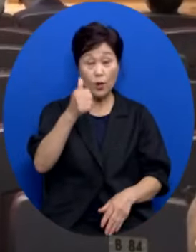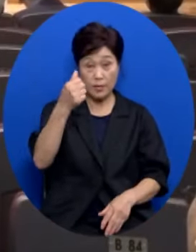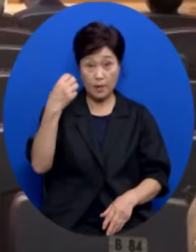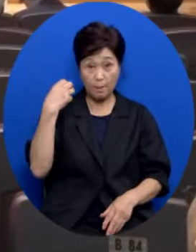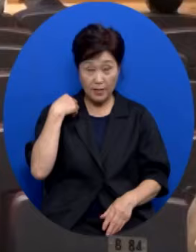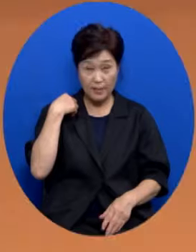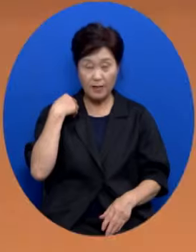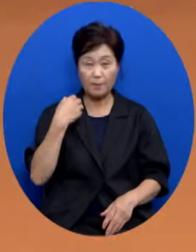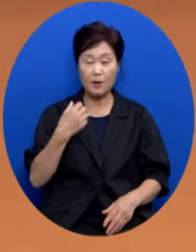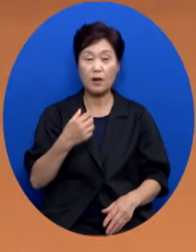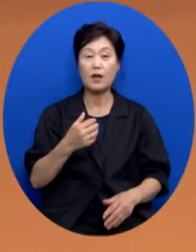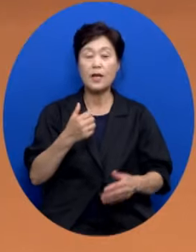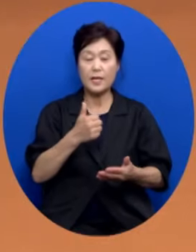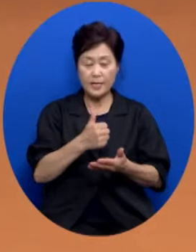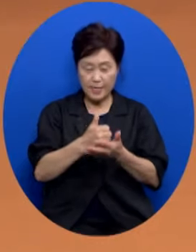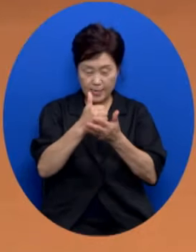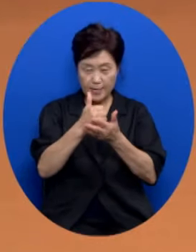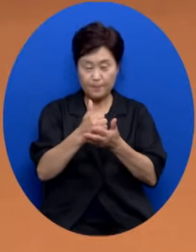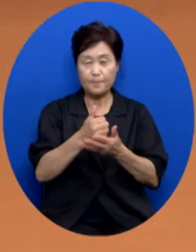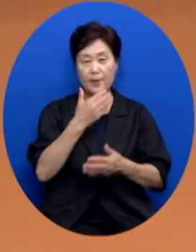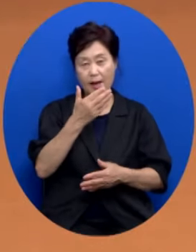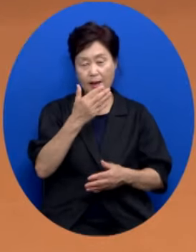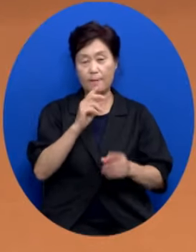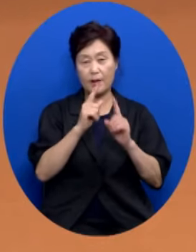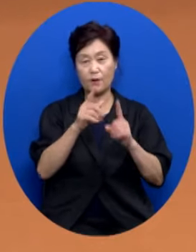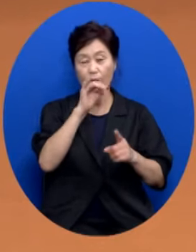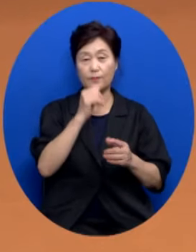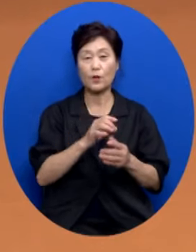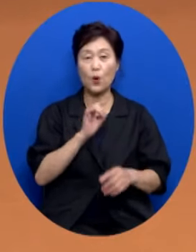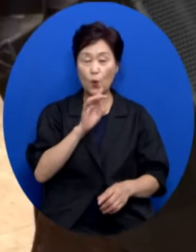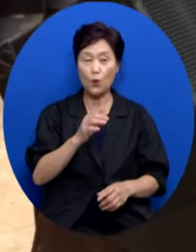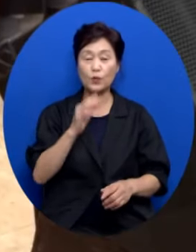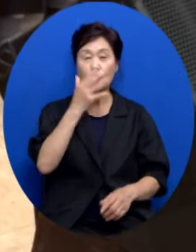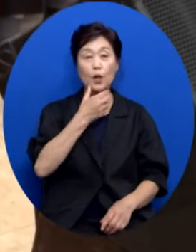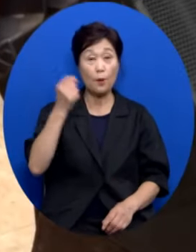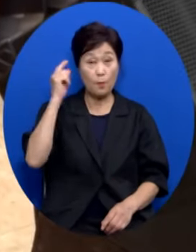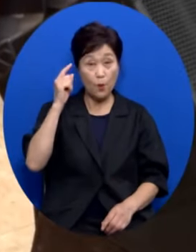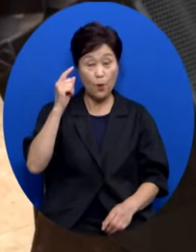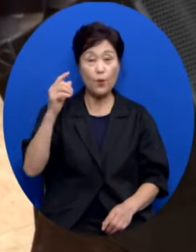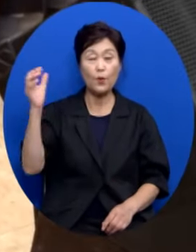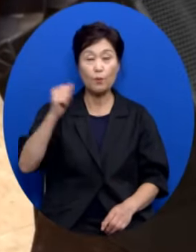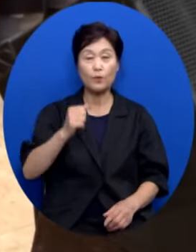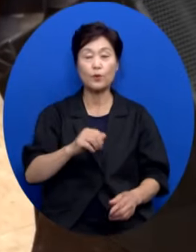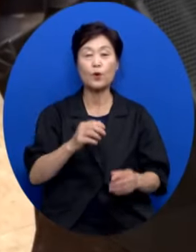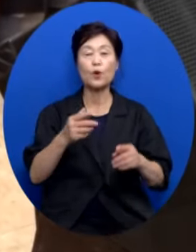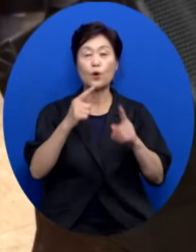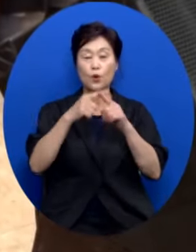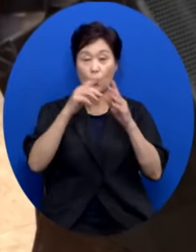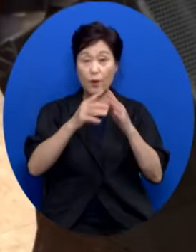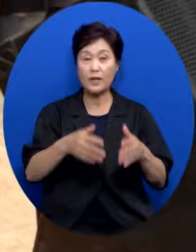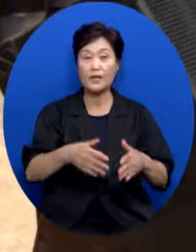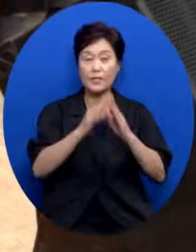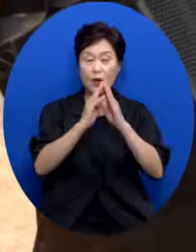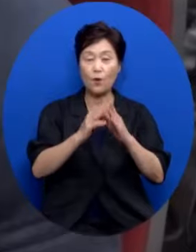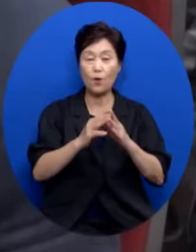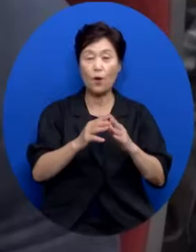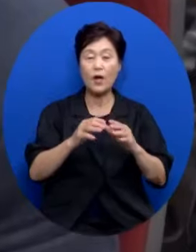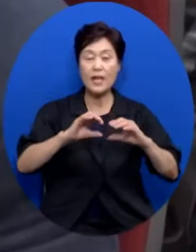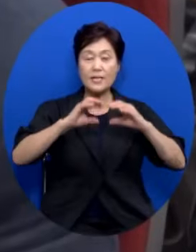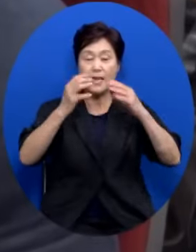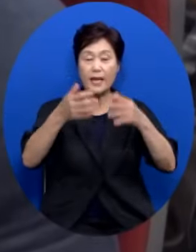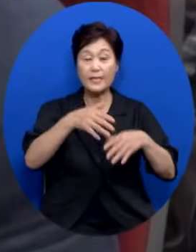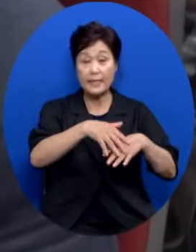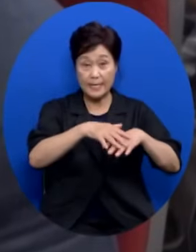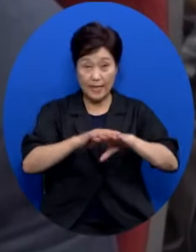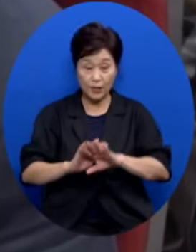총회장을 하고 다짐했습니다 오 복음으로 교회를 세우고 글로벌 선교 네트워크 구축 신앙교육